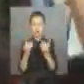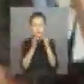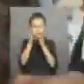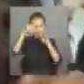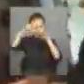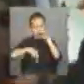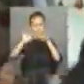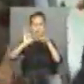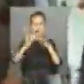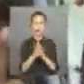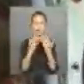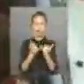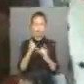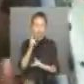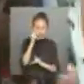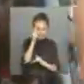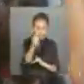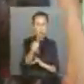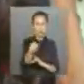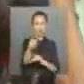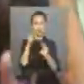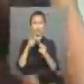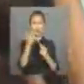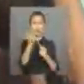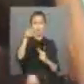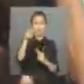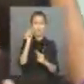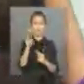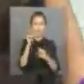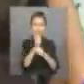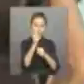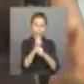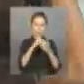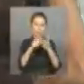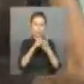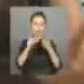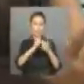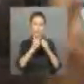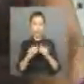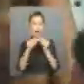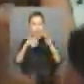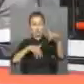าเสียงเลือกตั้งเพื่อขอโอกาสประชาชนให้พรรคเพื่อไทยได้ทำงานแก้ไขปัญหาให้กับประชาชนค่ะ